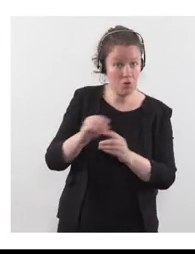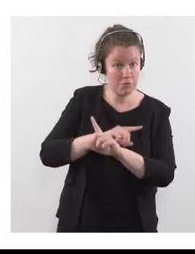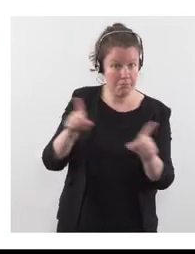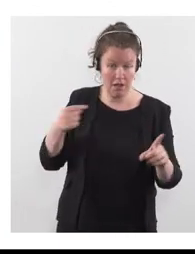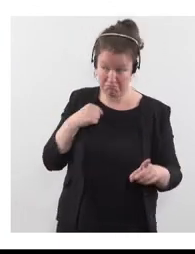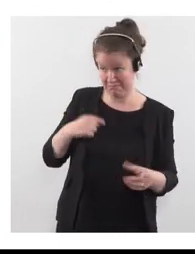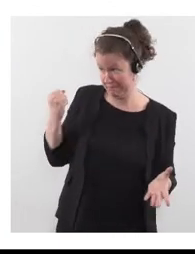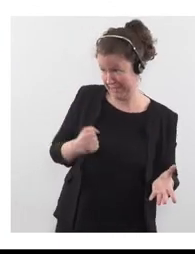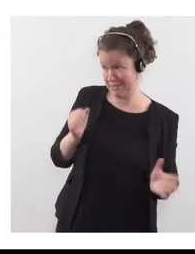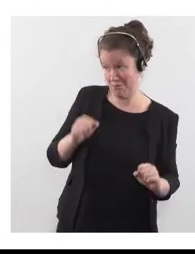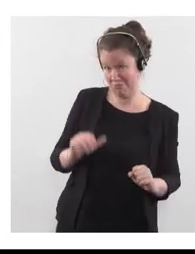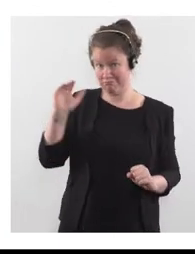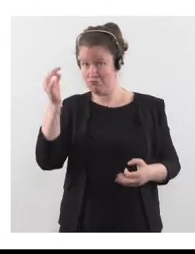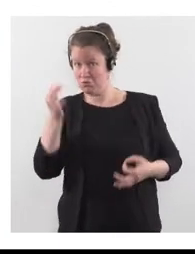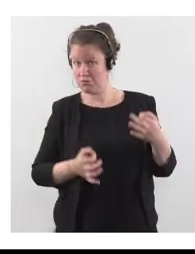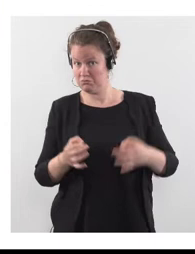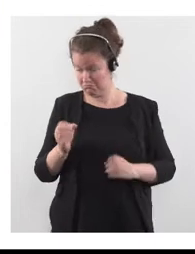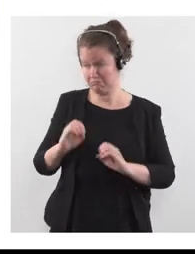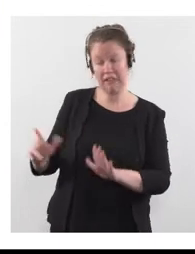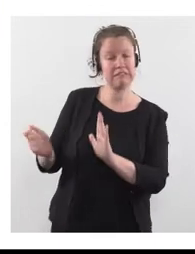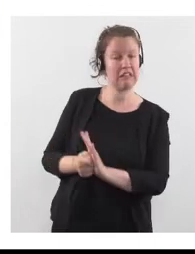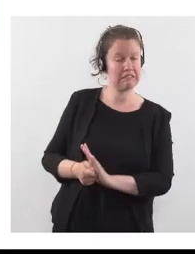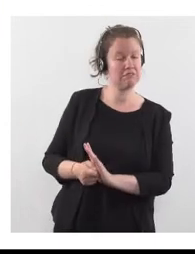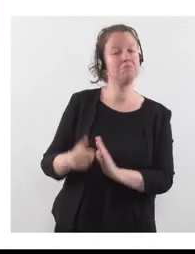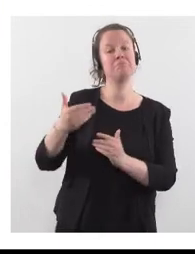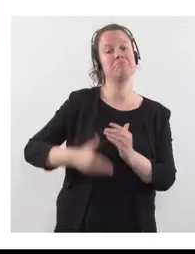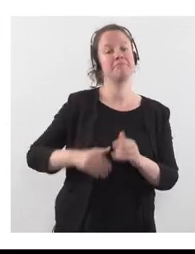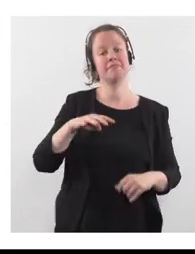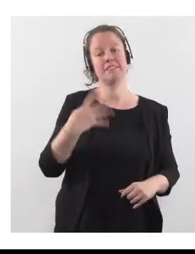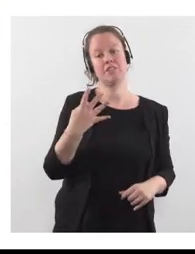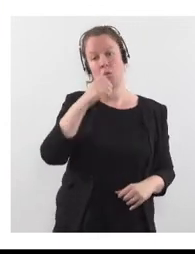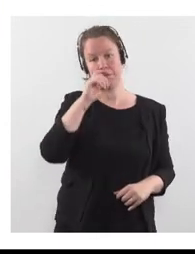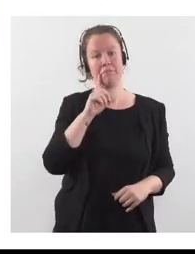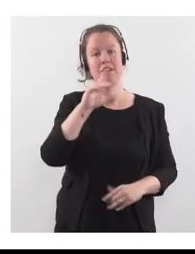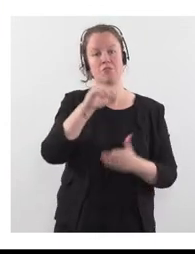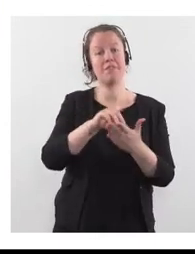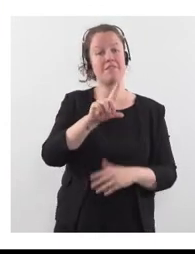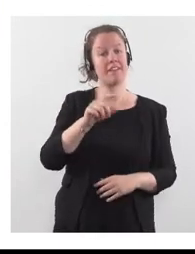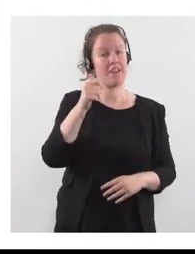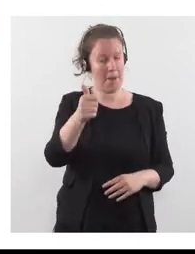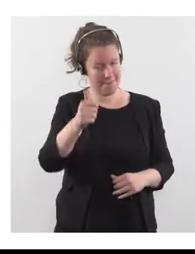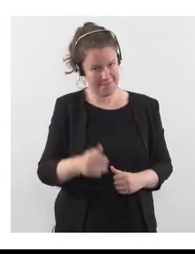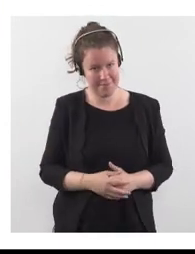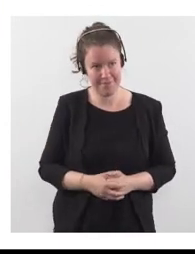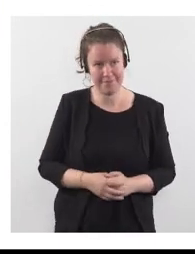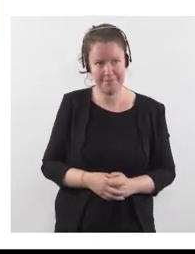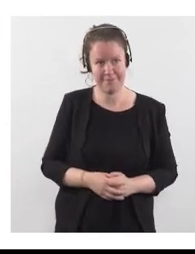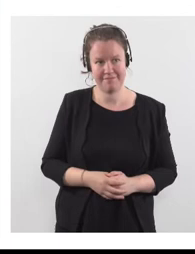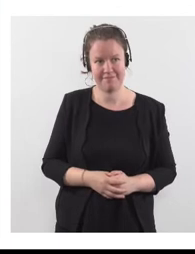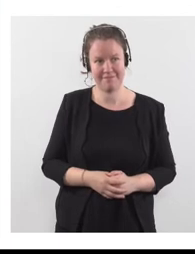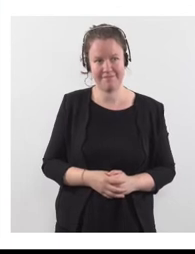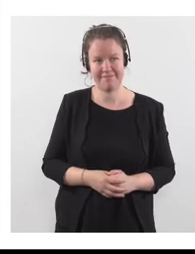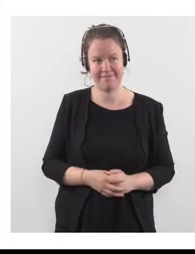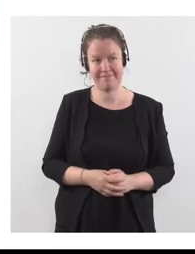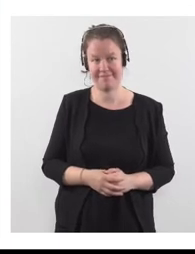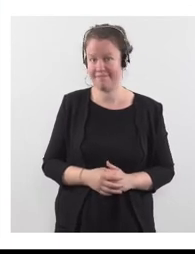une date final, nous avons dit le 14 mai 2021. sur